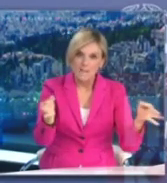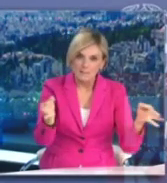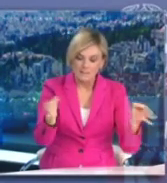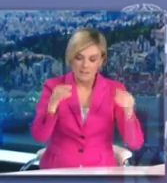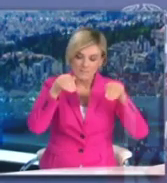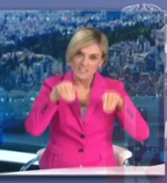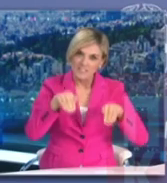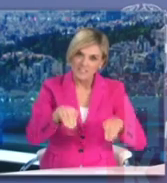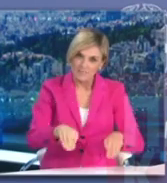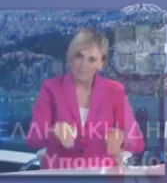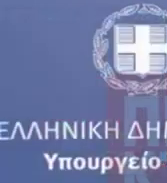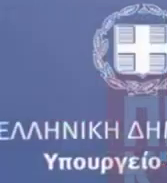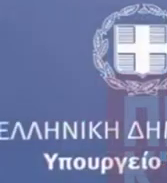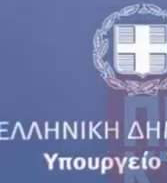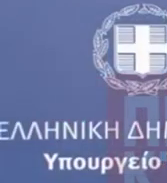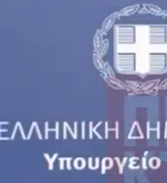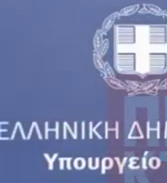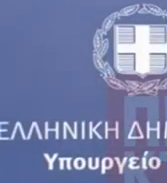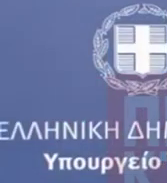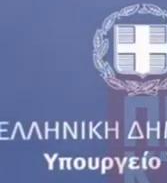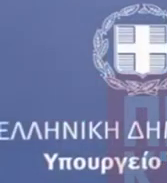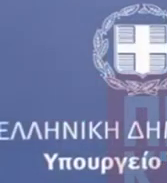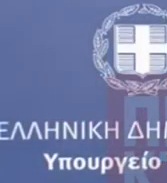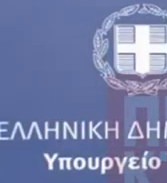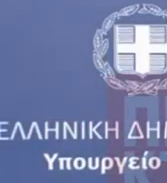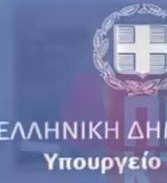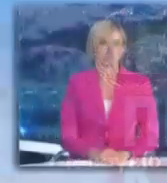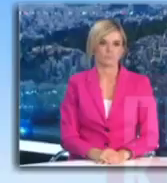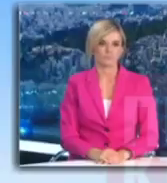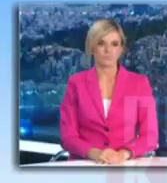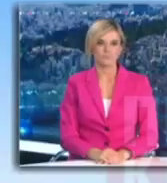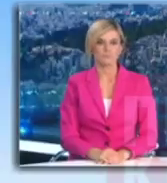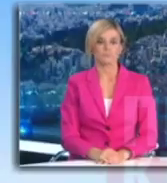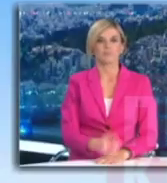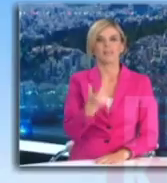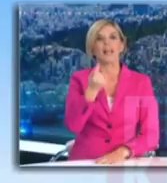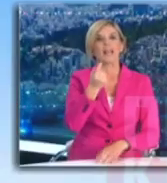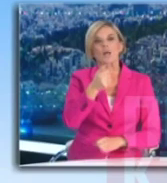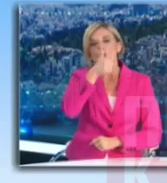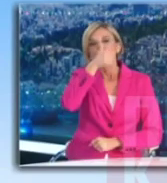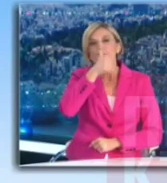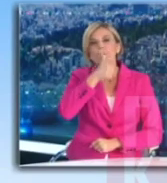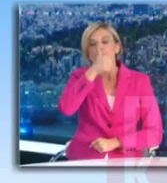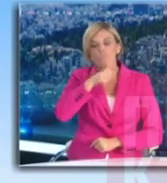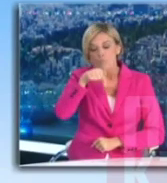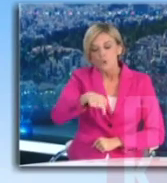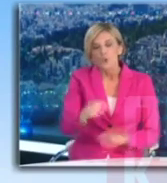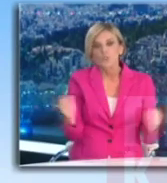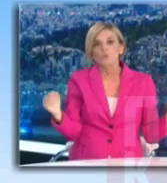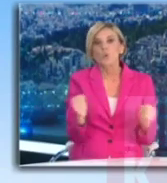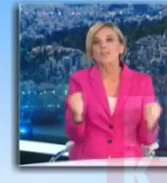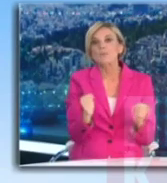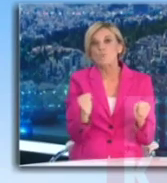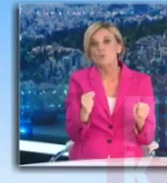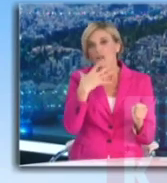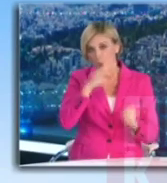διπλανό μας, γιατί αν κάνουμε λίγο υπομονή εδώ τώρα το χειμώνα, σε δύσκολες συνθήκες που πιέζεται η κοινωνία, που πιέζεται το Εθνικό Σύστημα Υγείας,